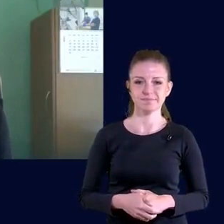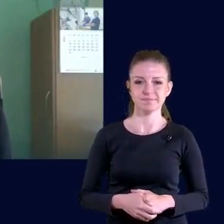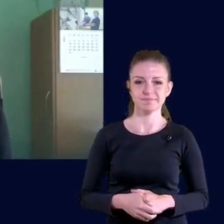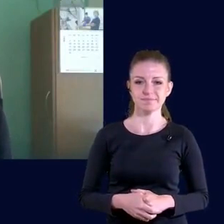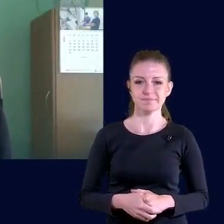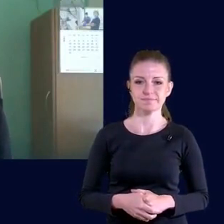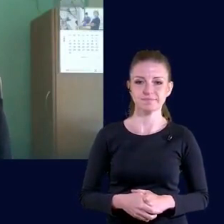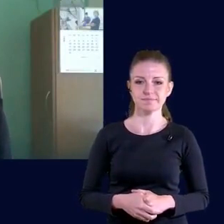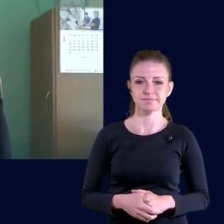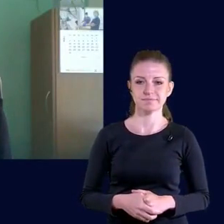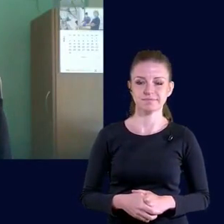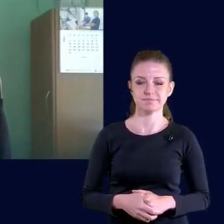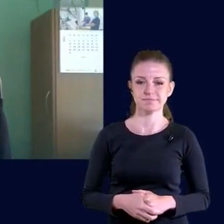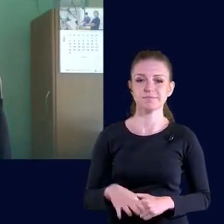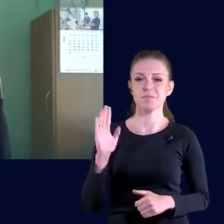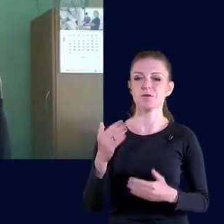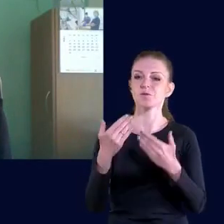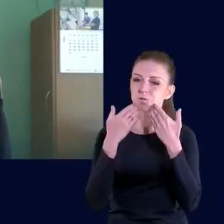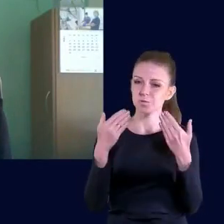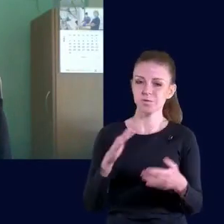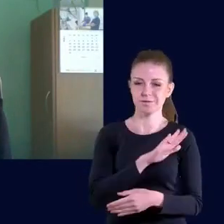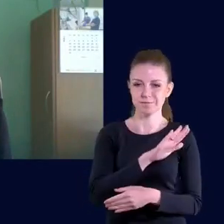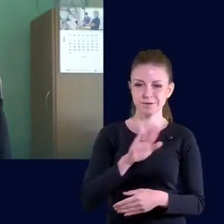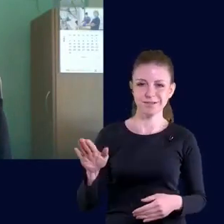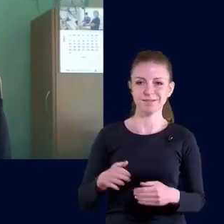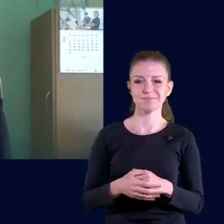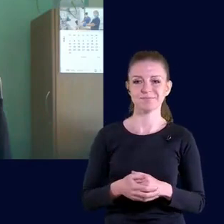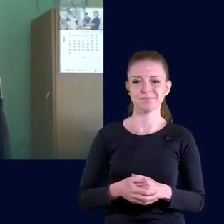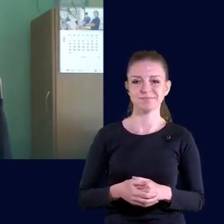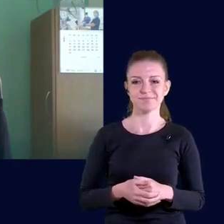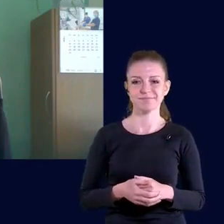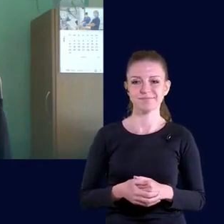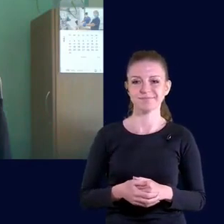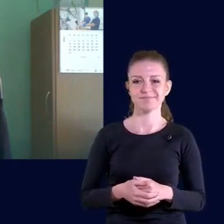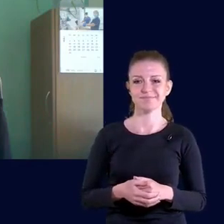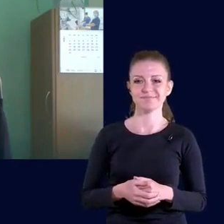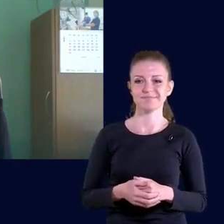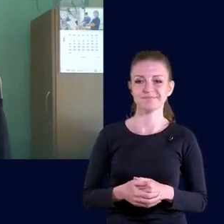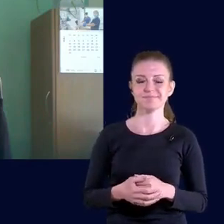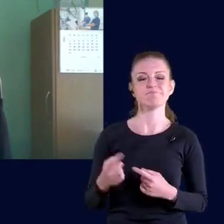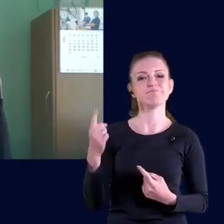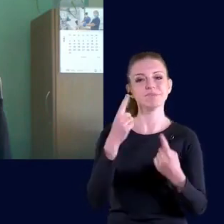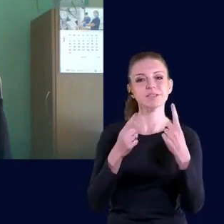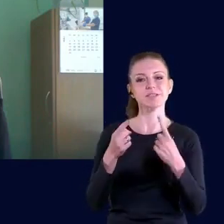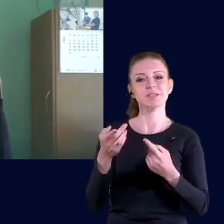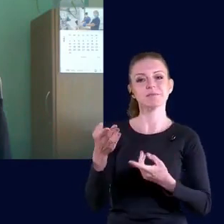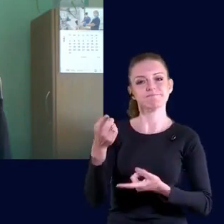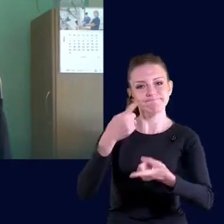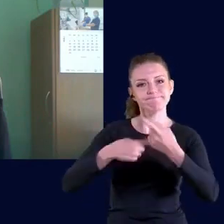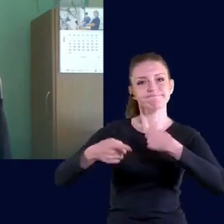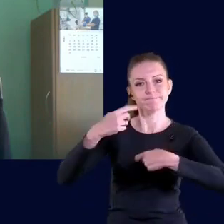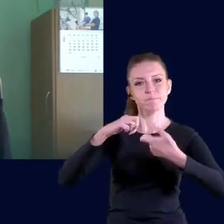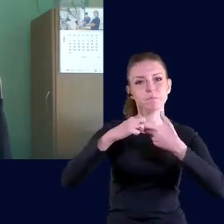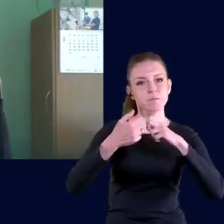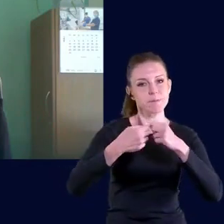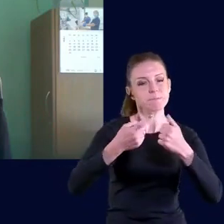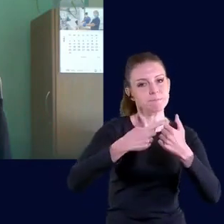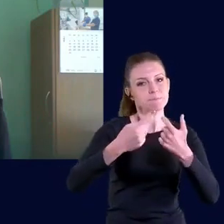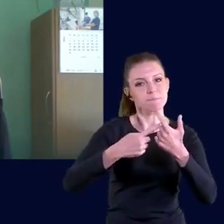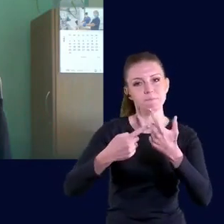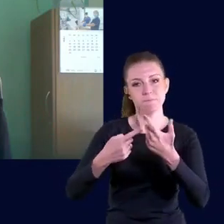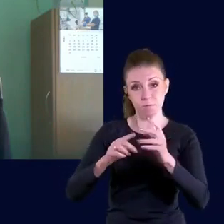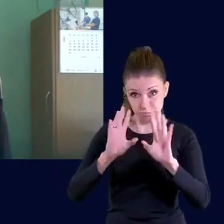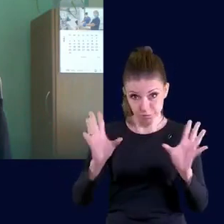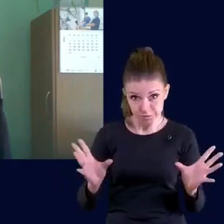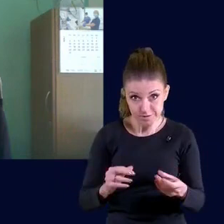A wy Dziękuję wszystkim prelegentom myślę że wymienione trudności w prezentacji to nie są